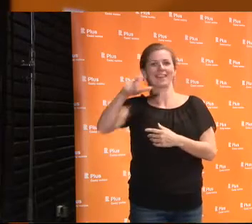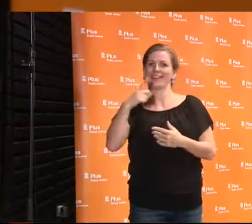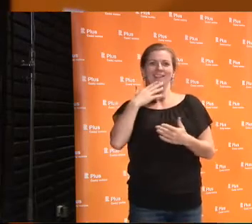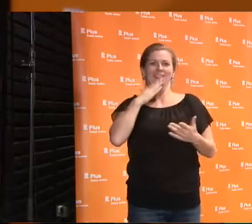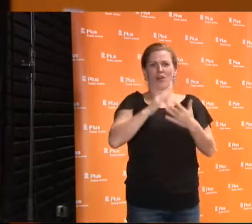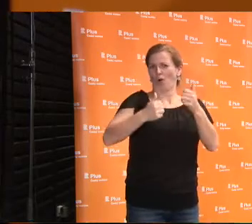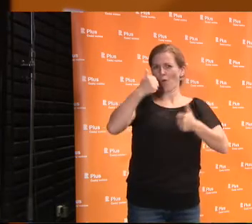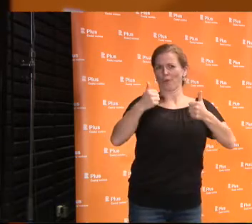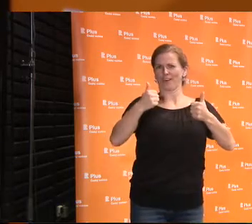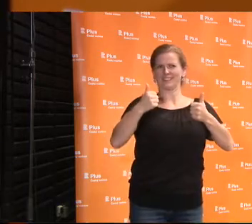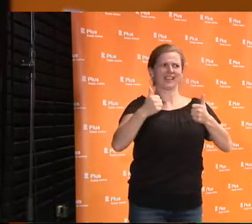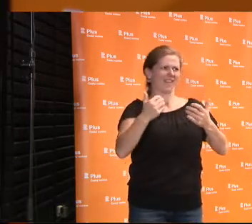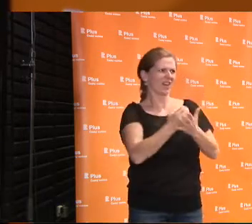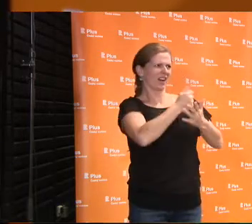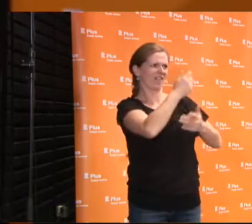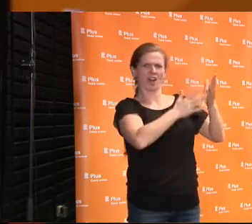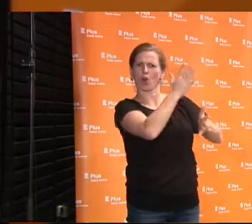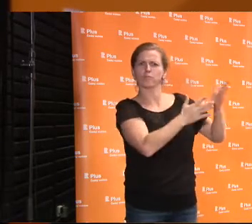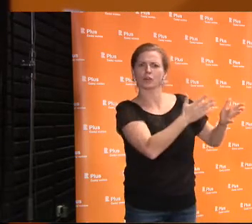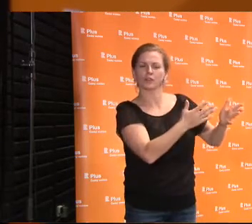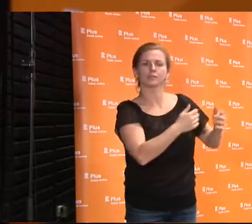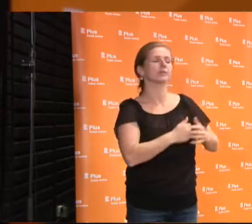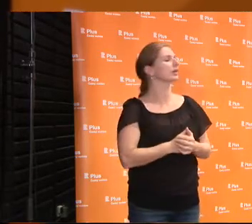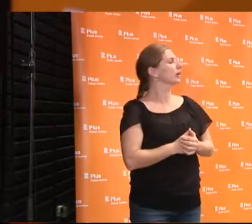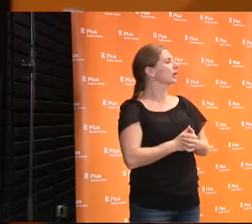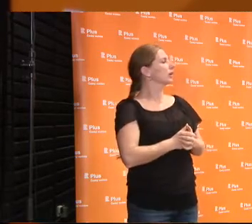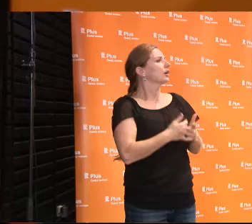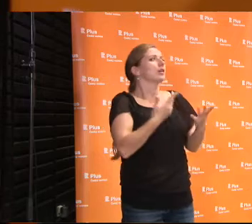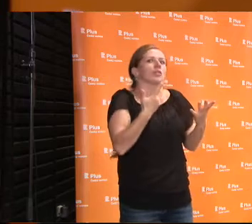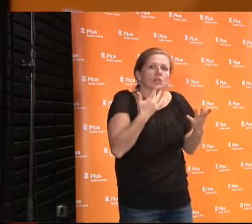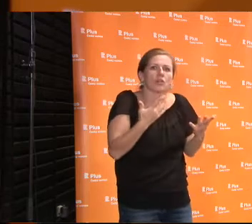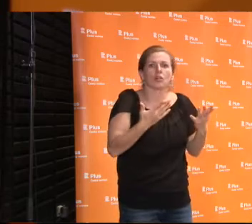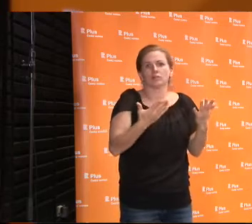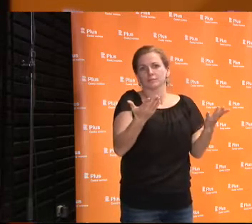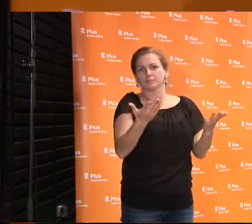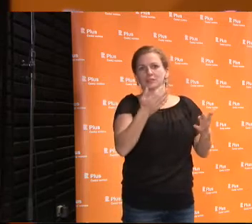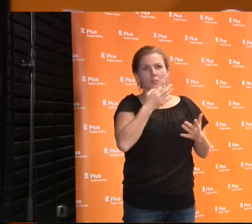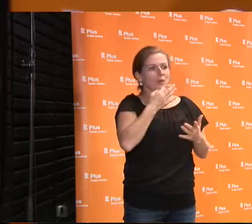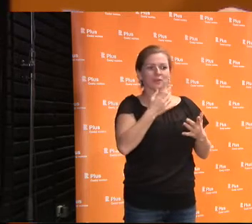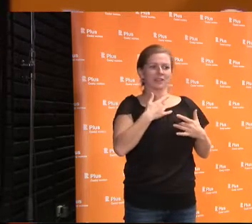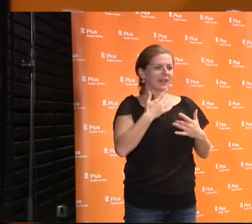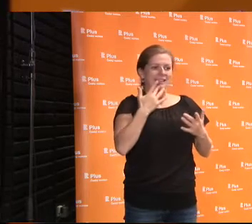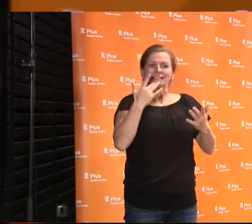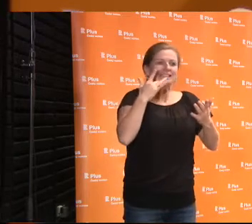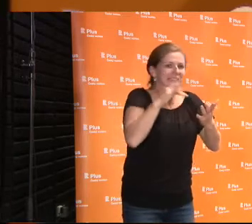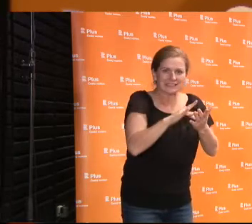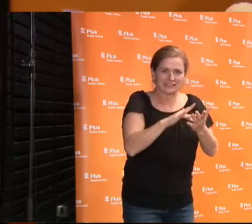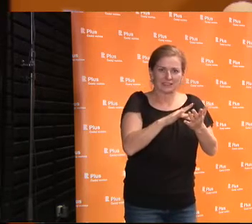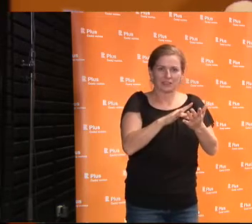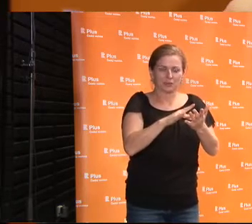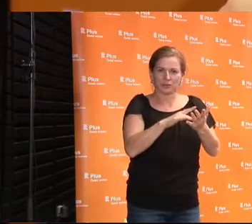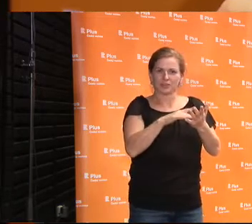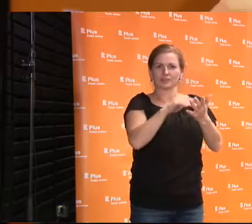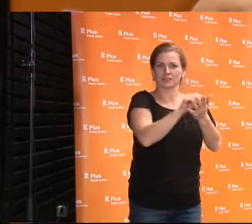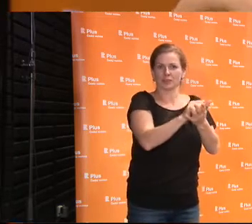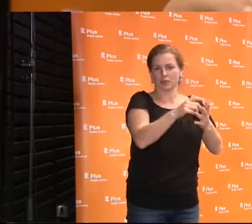Rozvoj robotizace, pokud ho nezachytíme, a my bohužel máme nastoupeno a našlápnuto k tomu, abychom ho